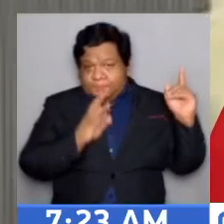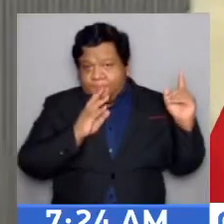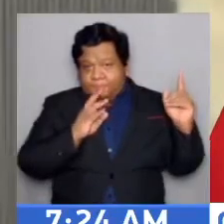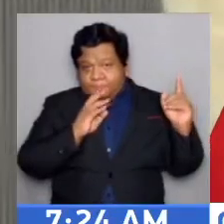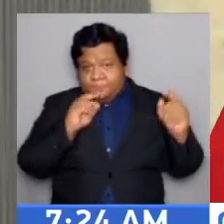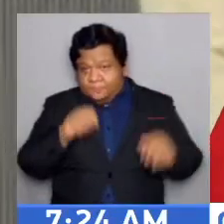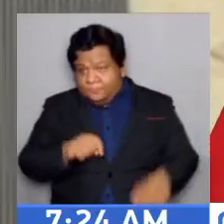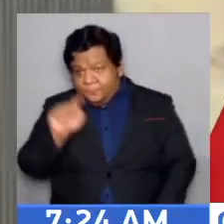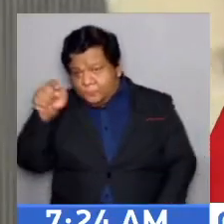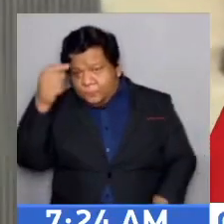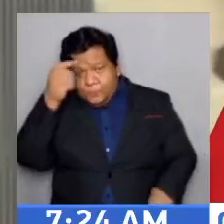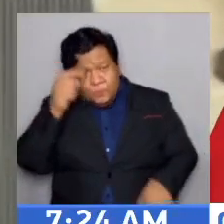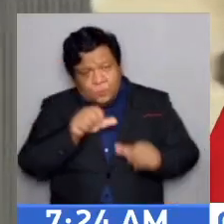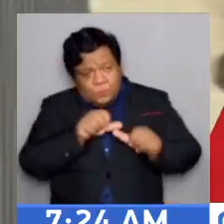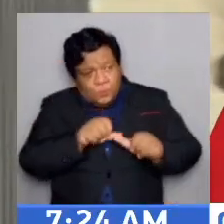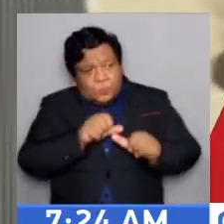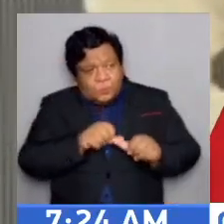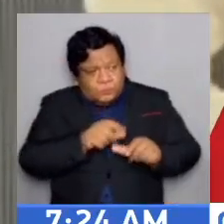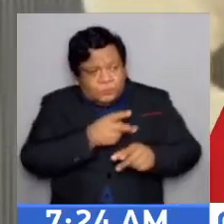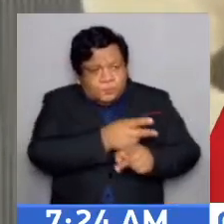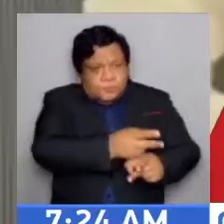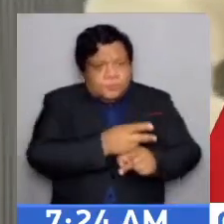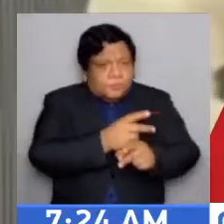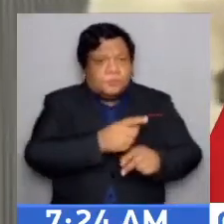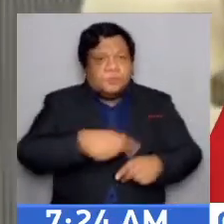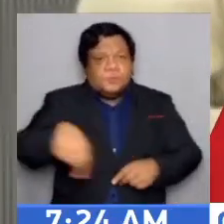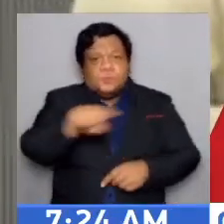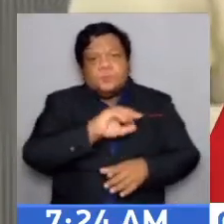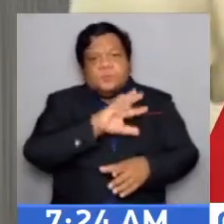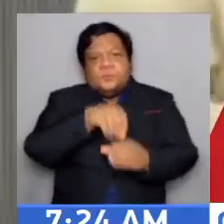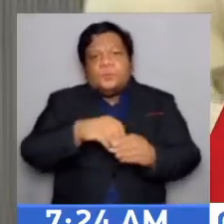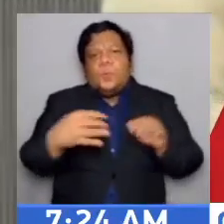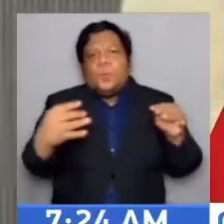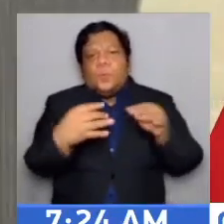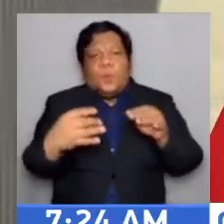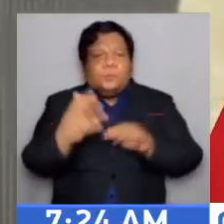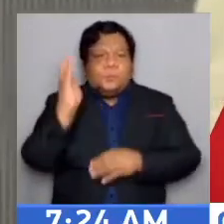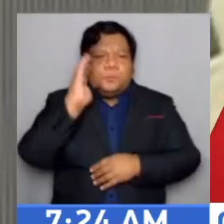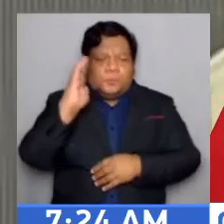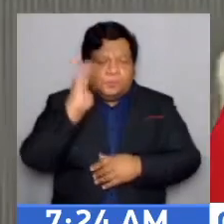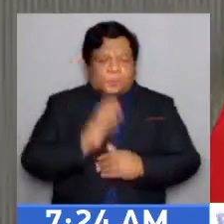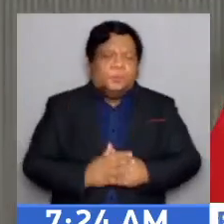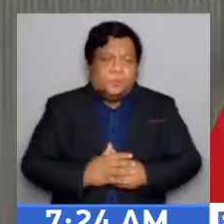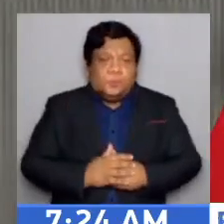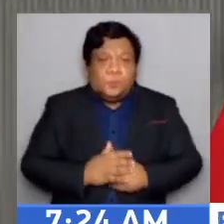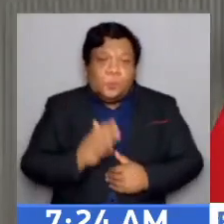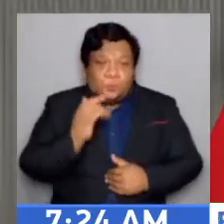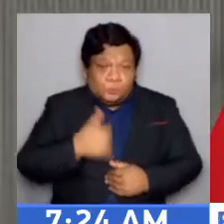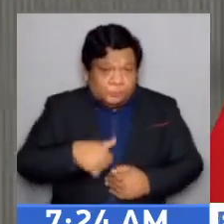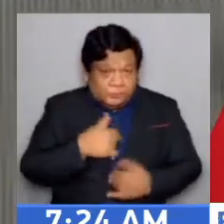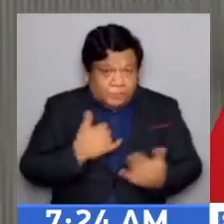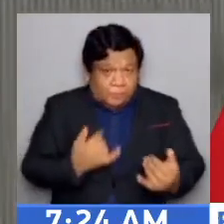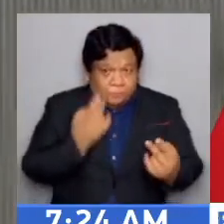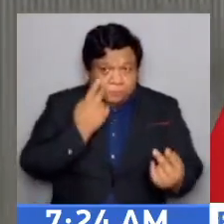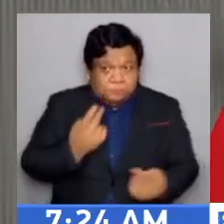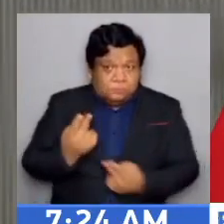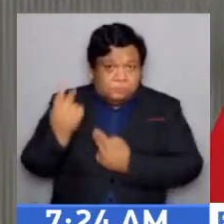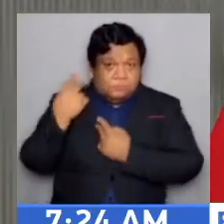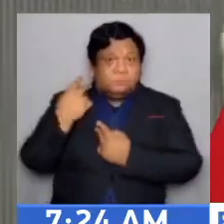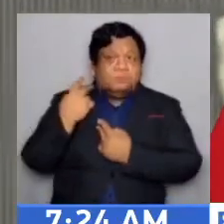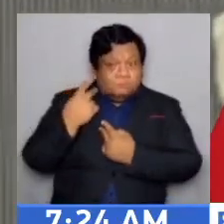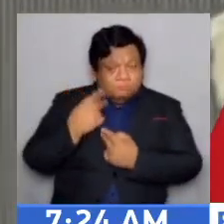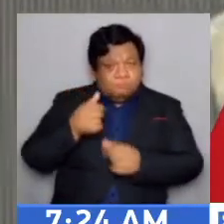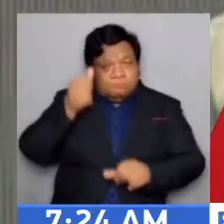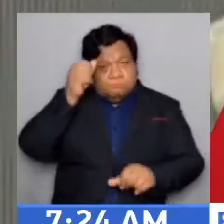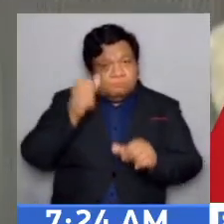of our war veterans. For as we commemorate on this hallowed ground,